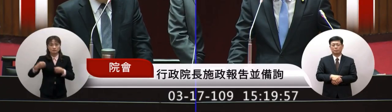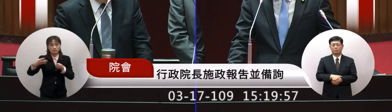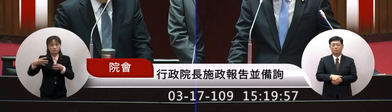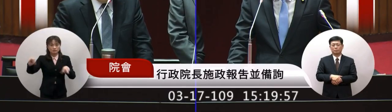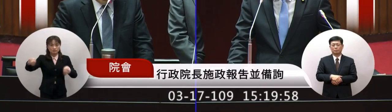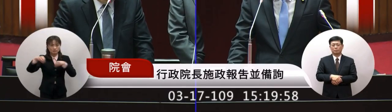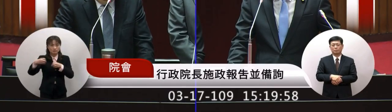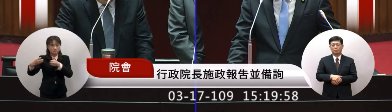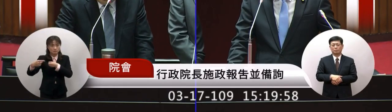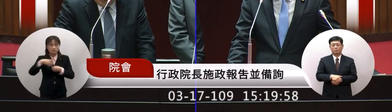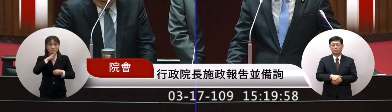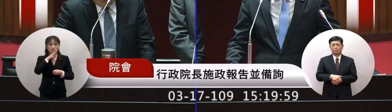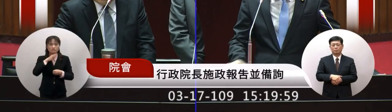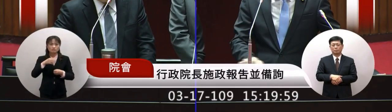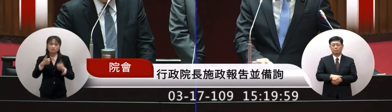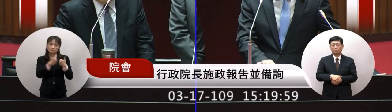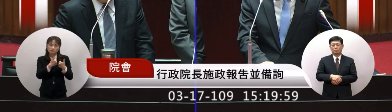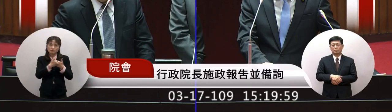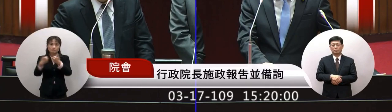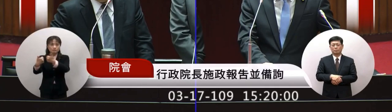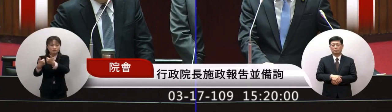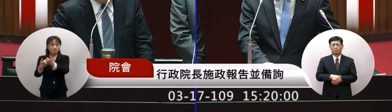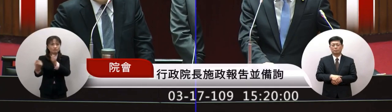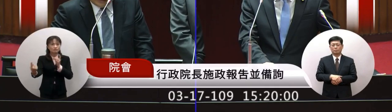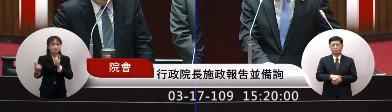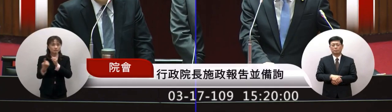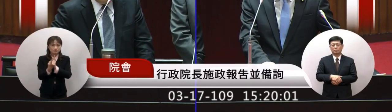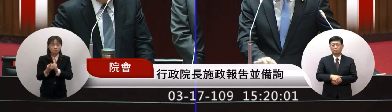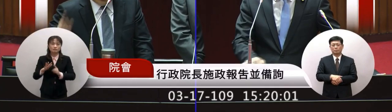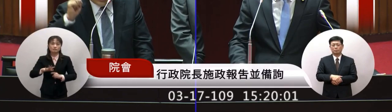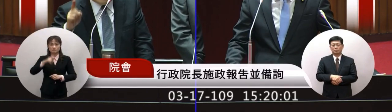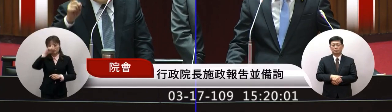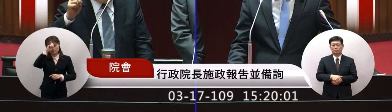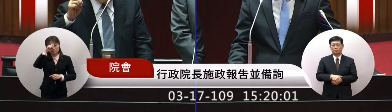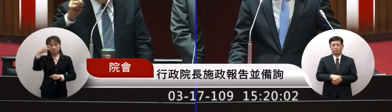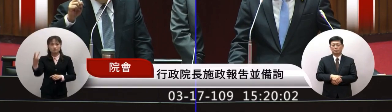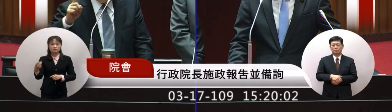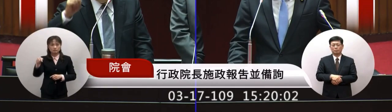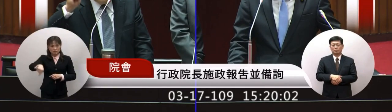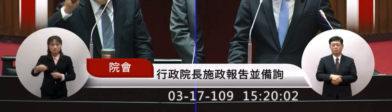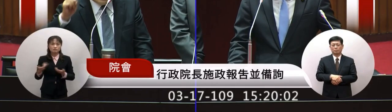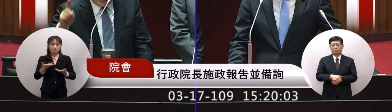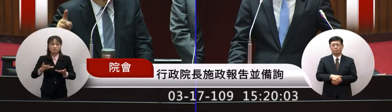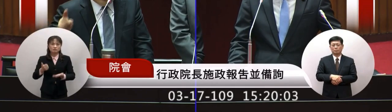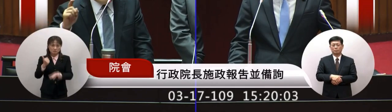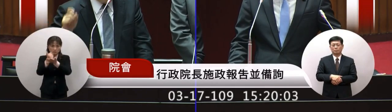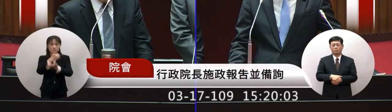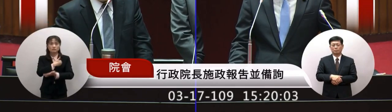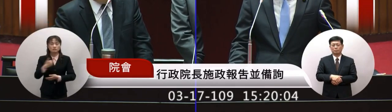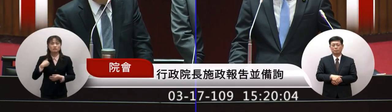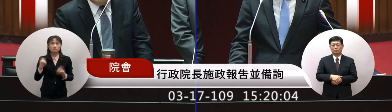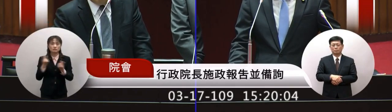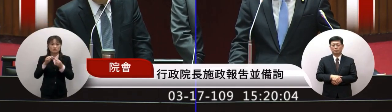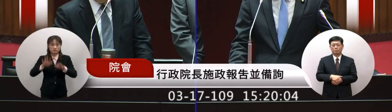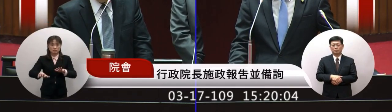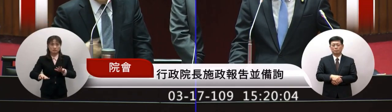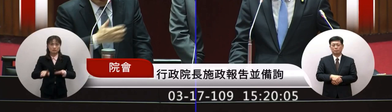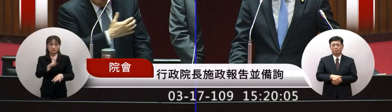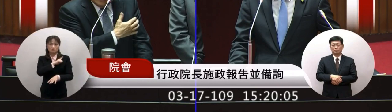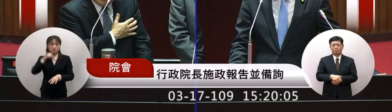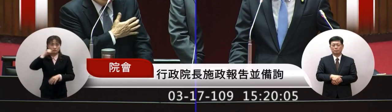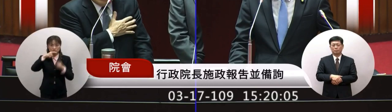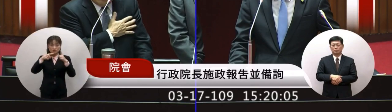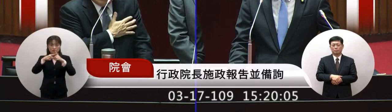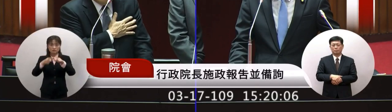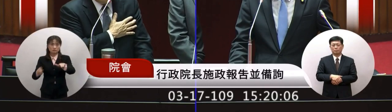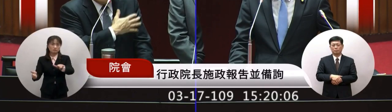岸之间的种种，我们只希望事情能够成，尤其这一次要接回自己的同胞，是我